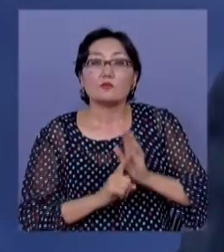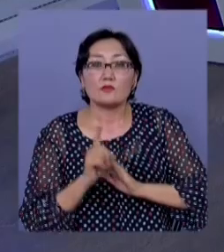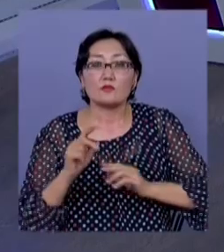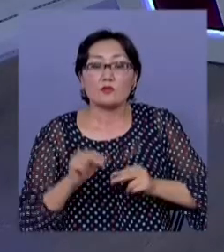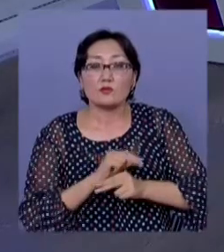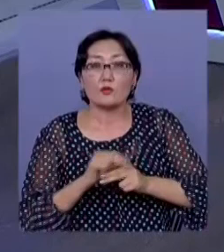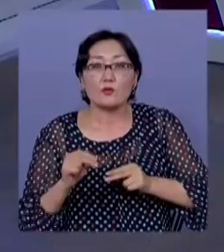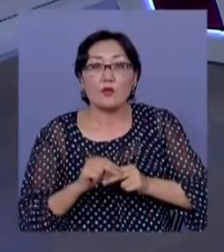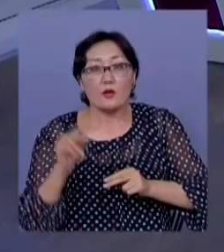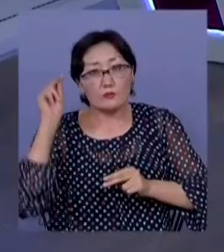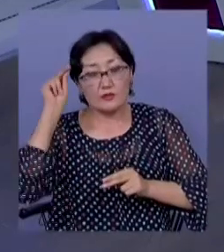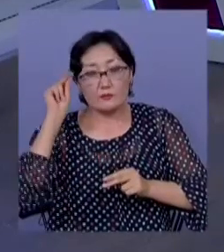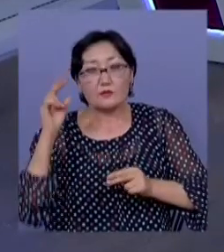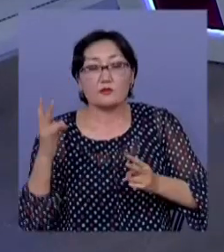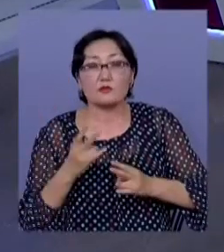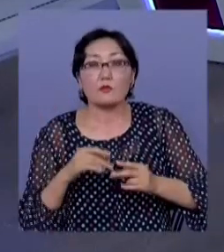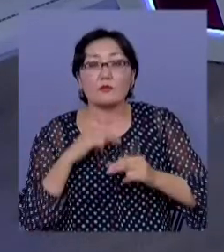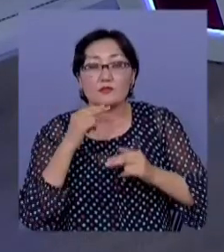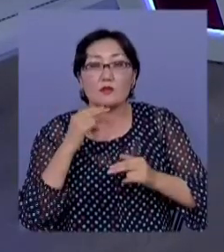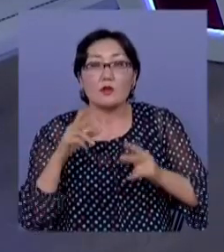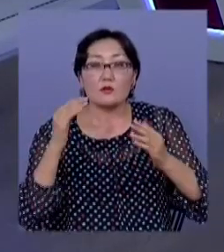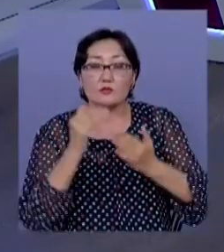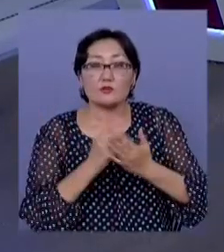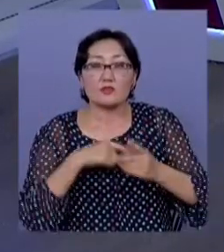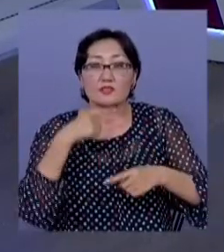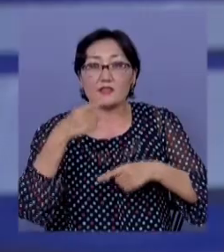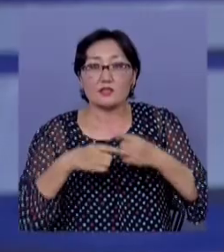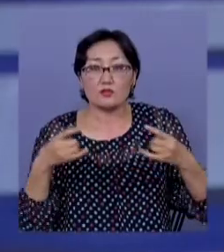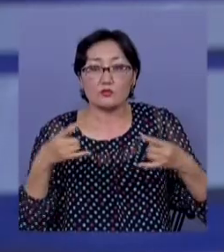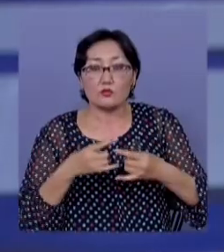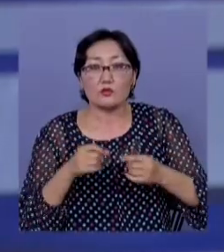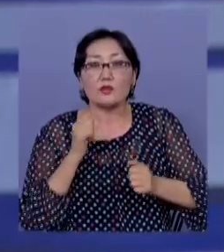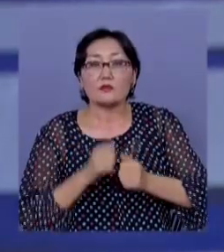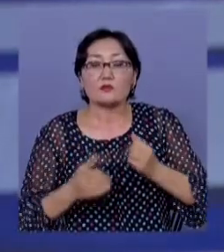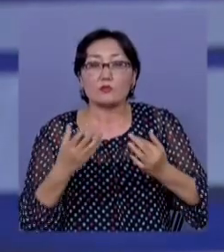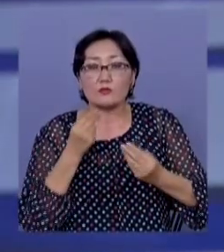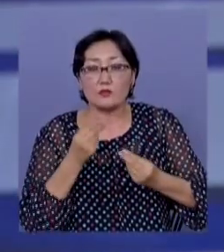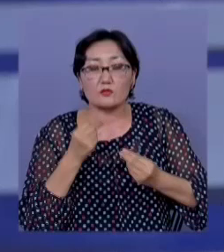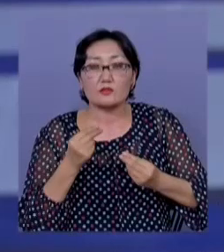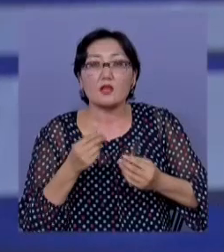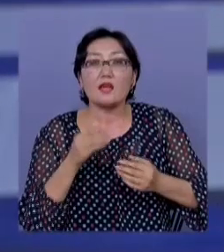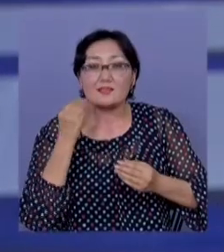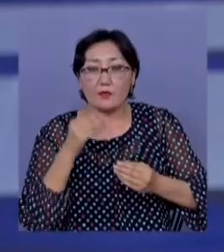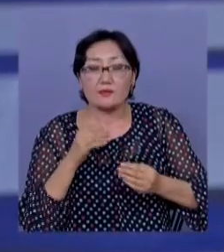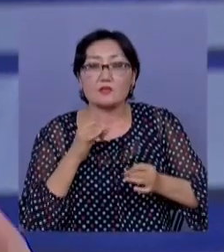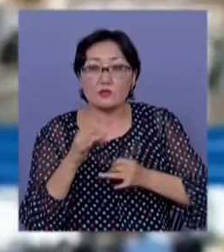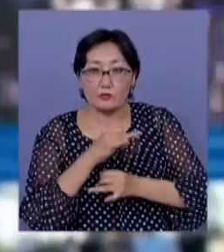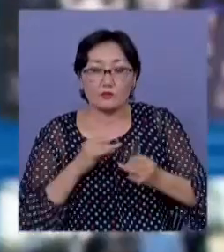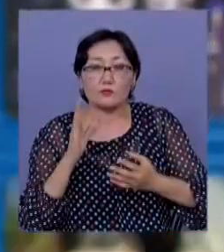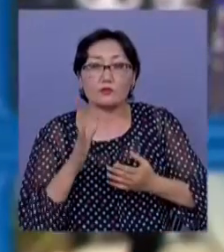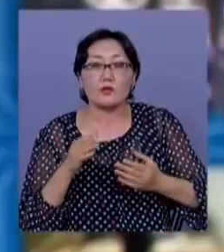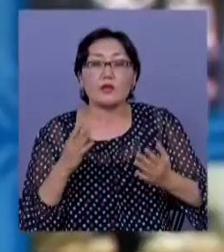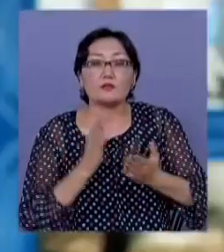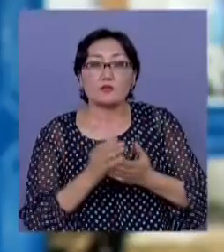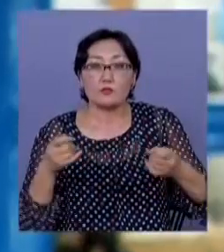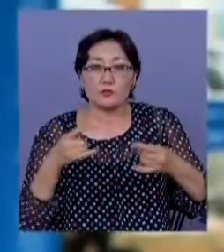сосын білім дегенді меңзеді. Басназарда бағдарламасының келесі шығарылымында күнделікті тұтынып жүрген ас-ауқаттың сапасы сөз етілмек. Тікелей эфир